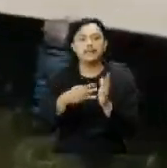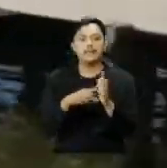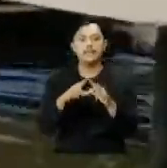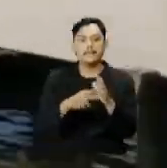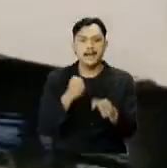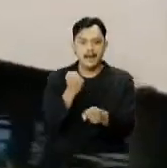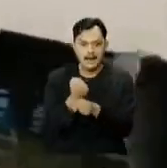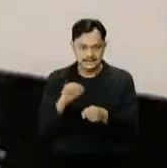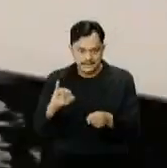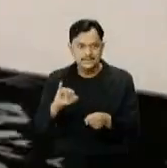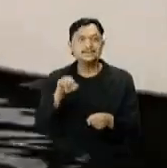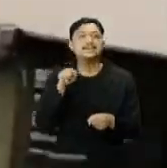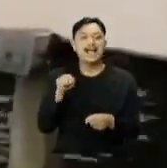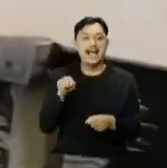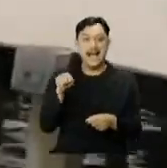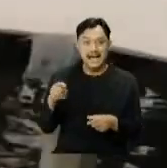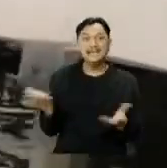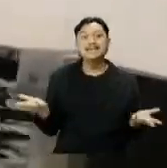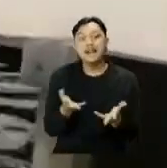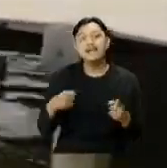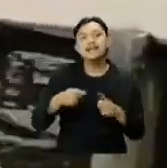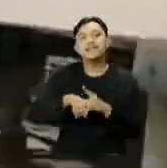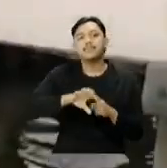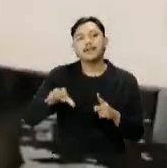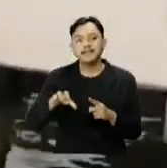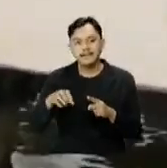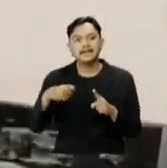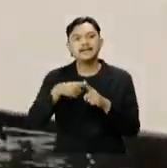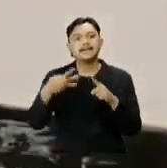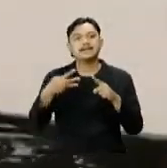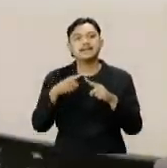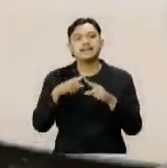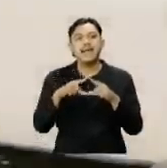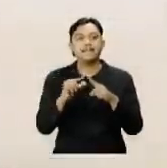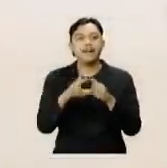petugas sedang mengukur ketinggian air yang disebut sudah tak surut selama 3 hari.